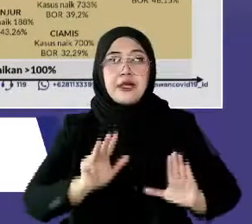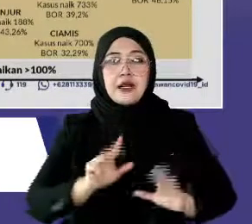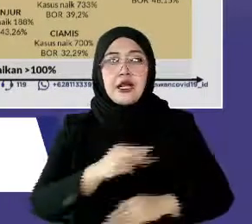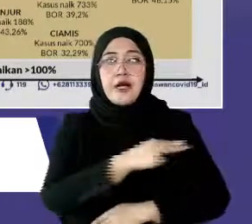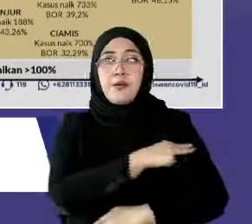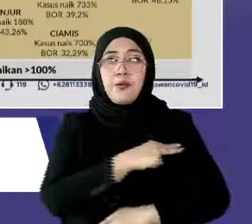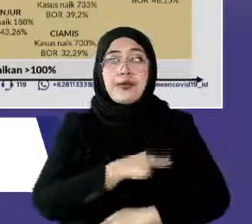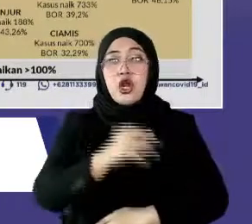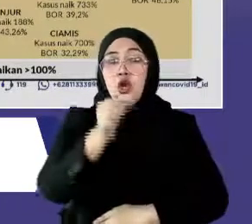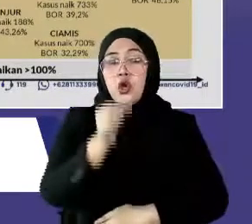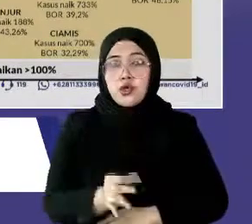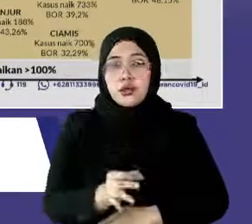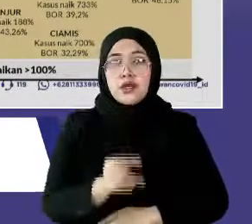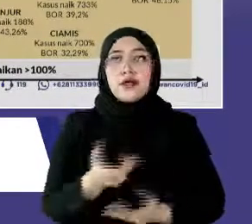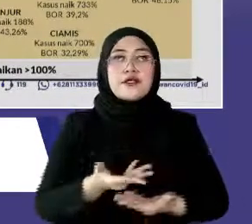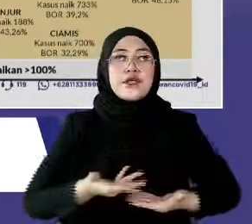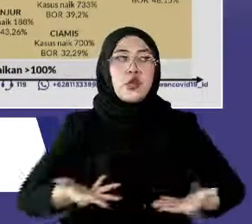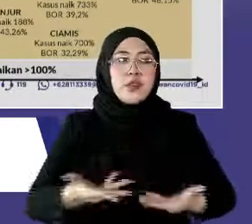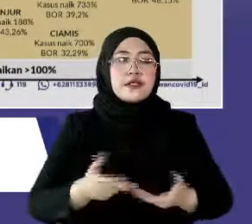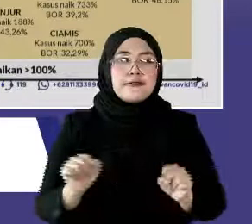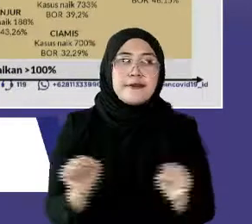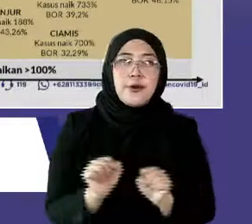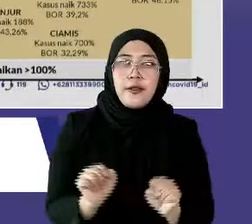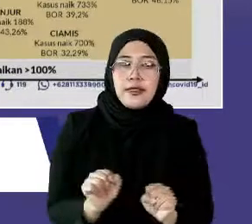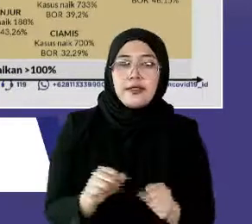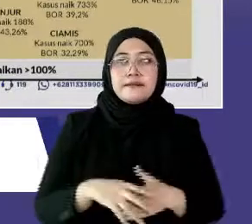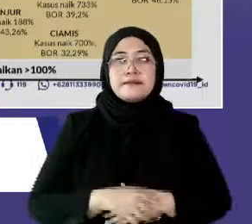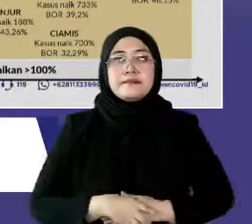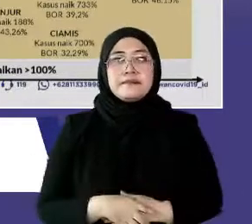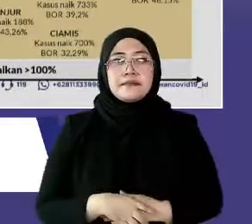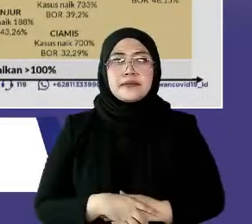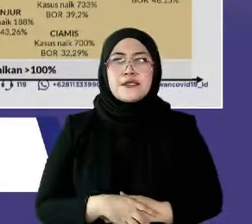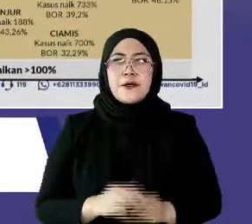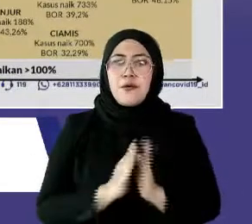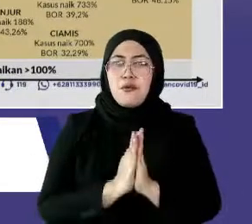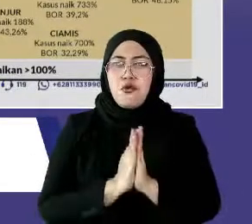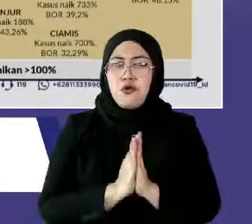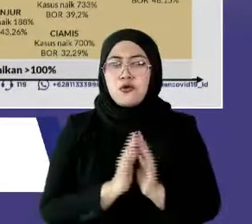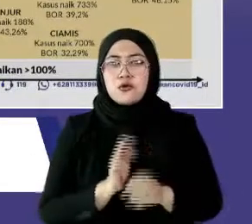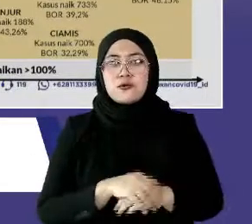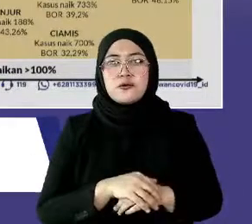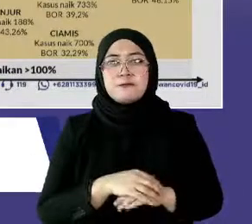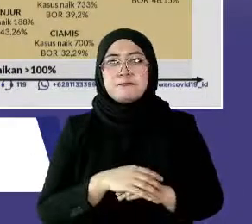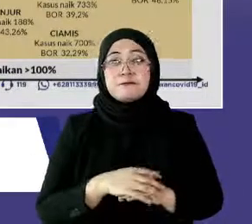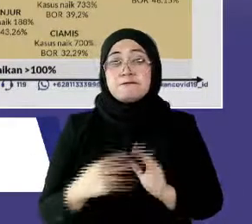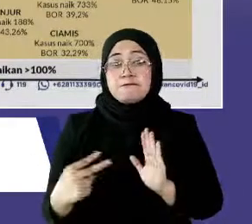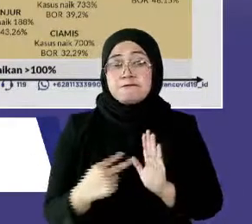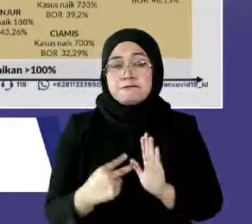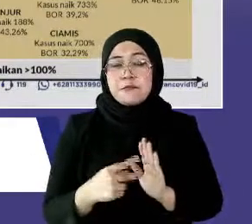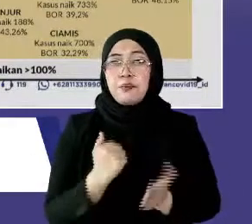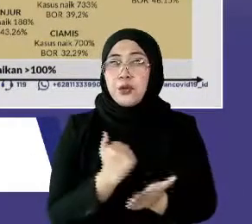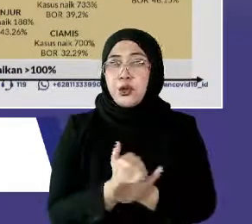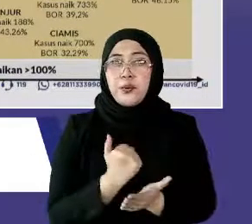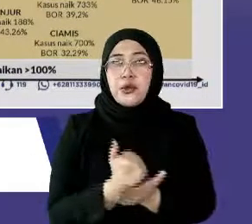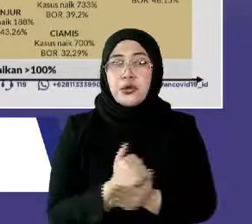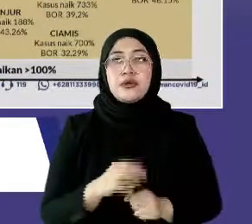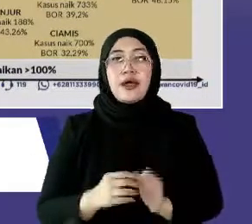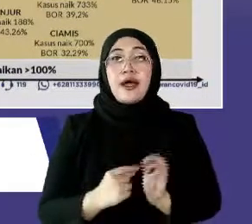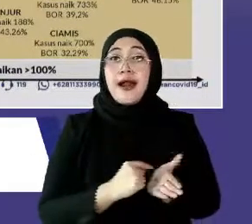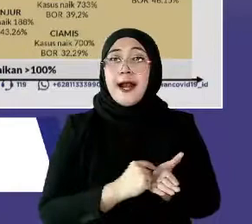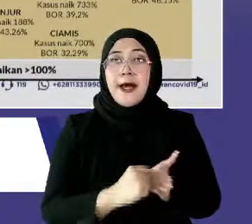kota yang berada dalam situasi yang mengkhawatirkan ini Mohon diperhatikan dengan seksama saya akan sampaikan